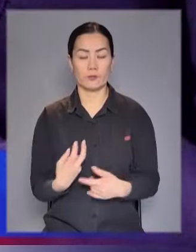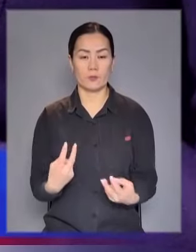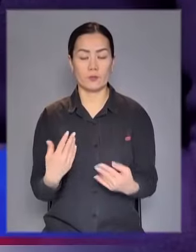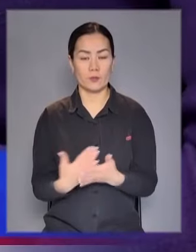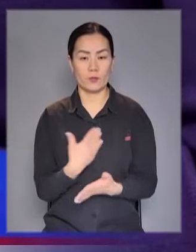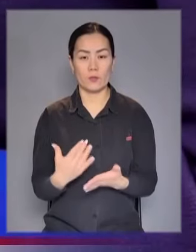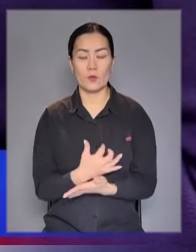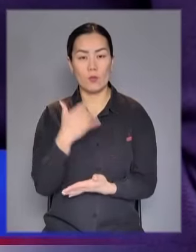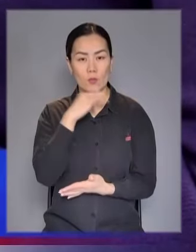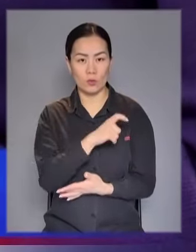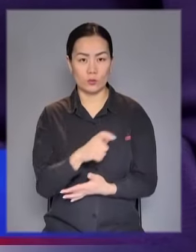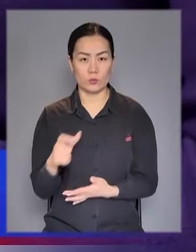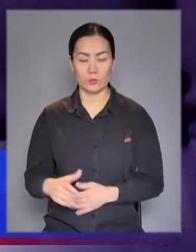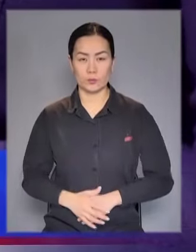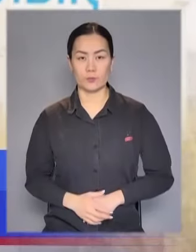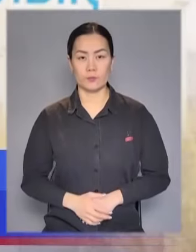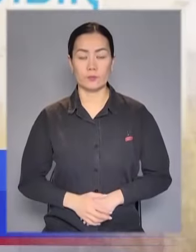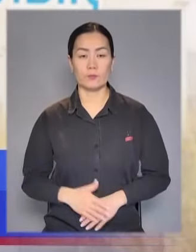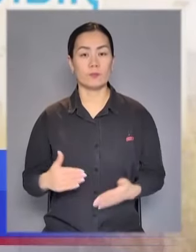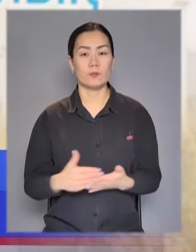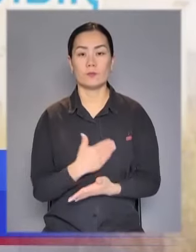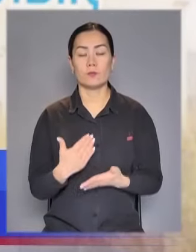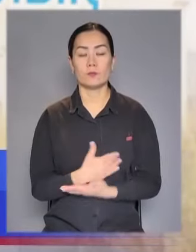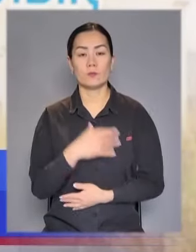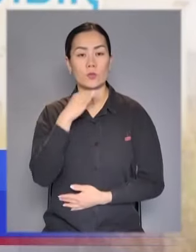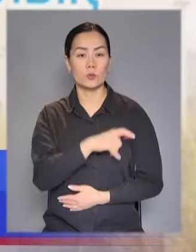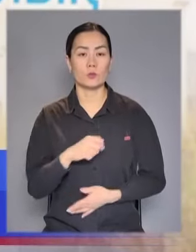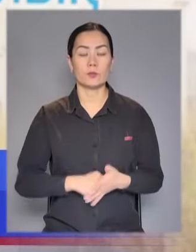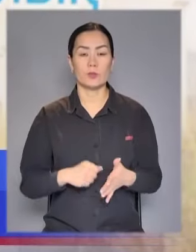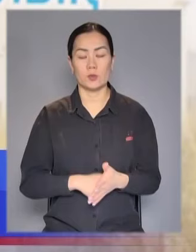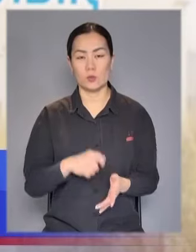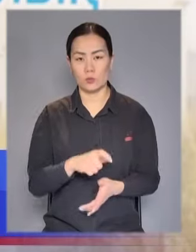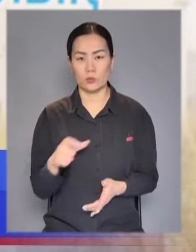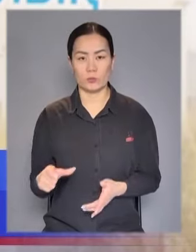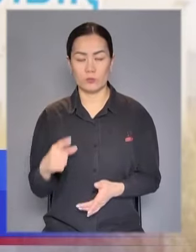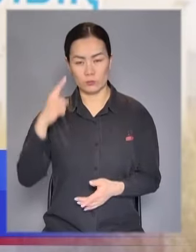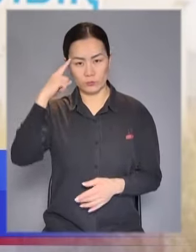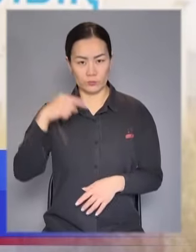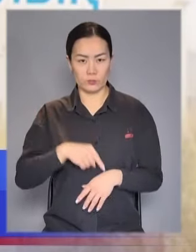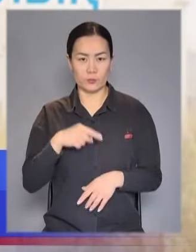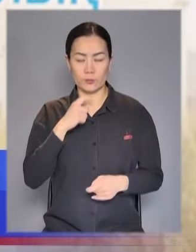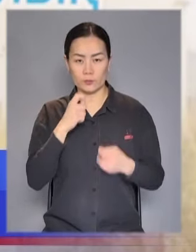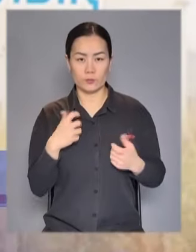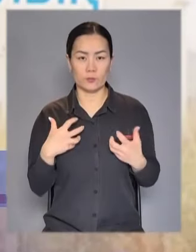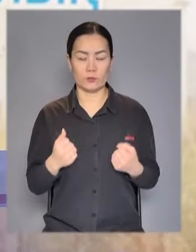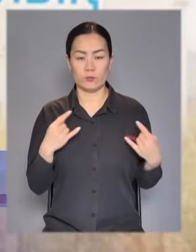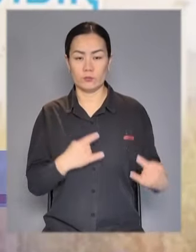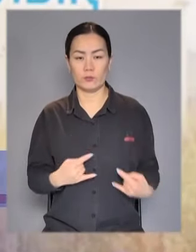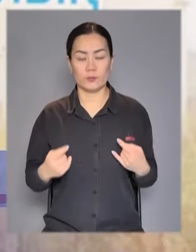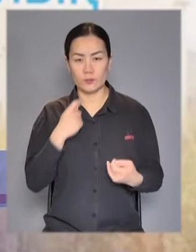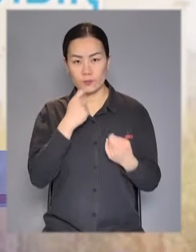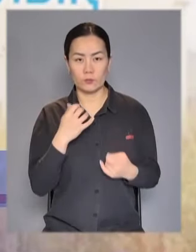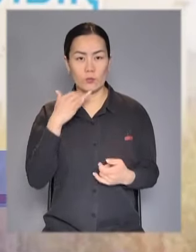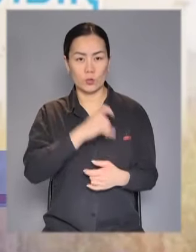учреждение значительно возросла. Это говорит о том, что у нас пациенты стали более насторожены к своему здоровью. И